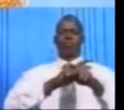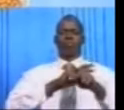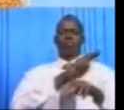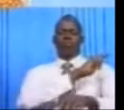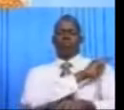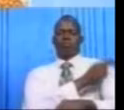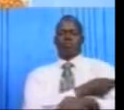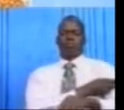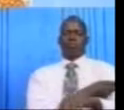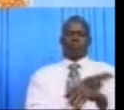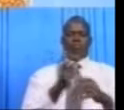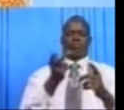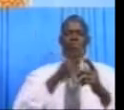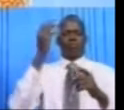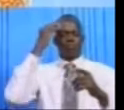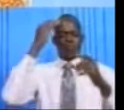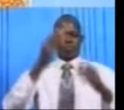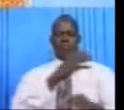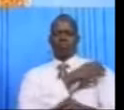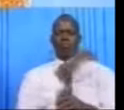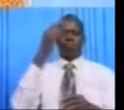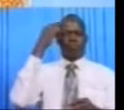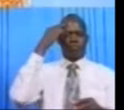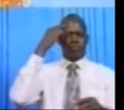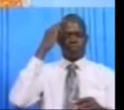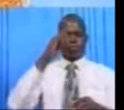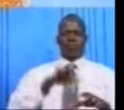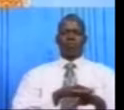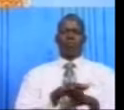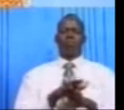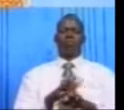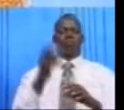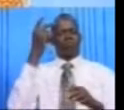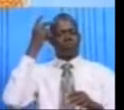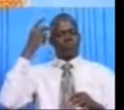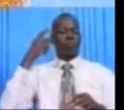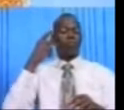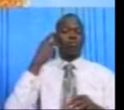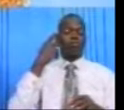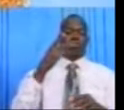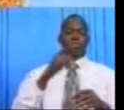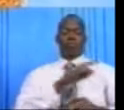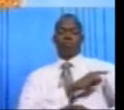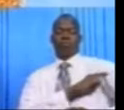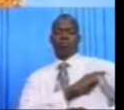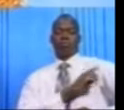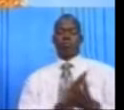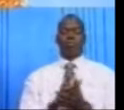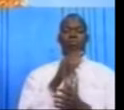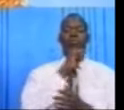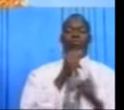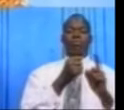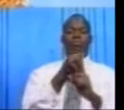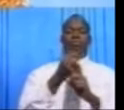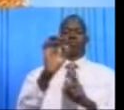de son Excellence Monsieur le Premier ministre, chef du gouvernement, et sous le parrainage du général Tiemoko Marc Garango, ancien médiateur